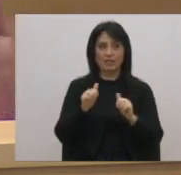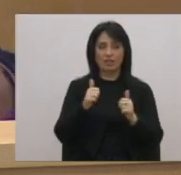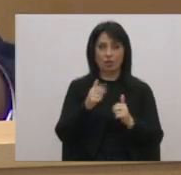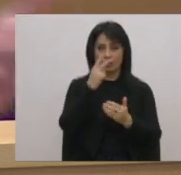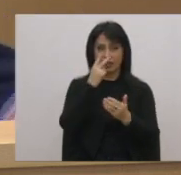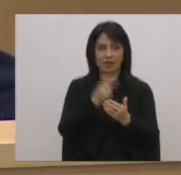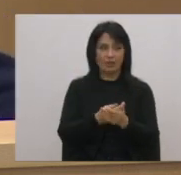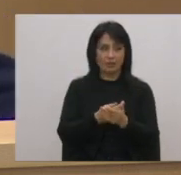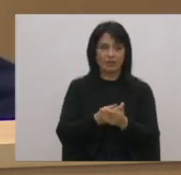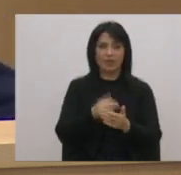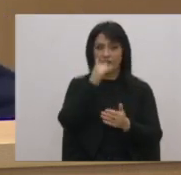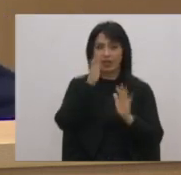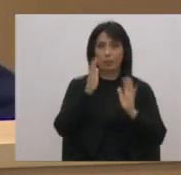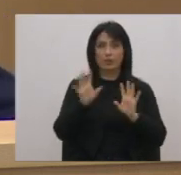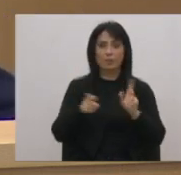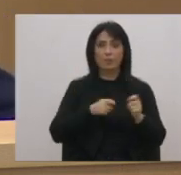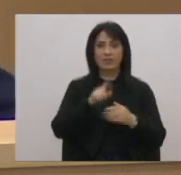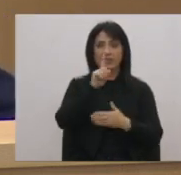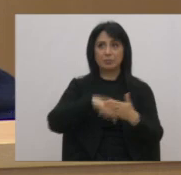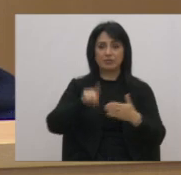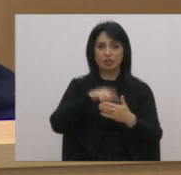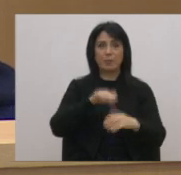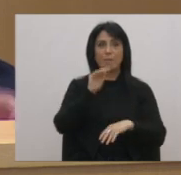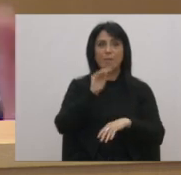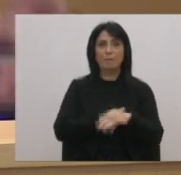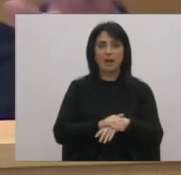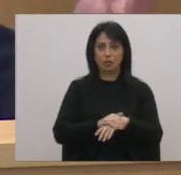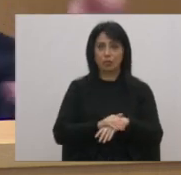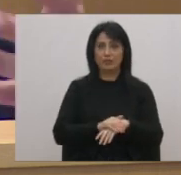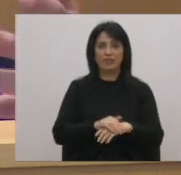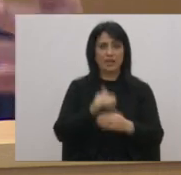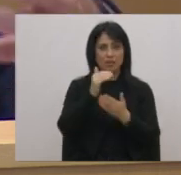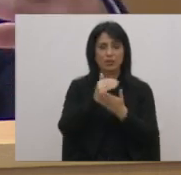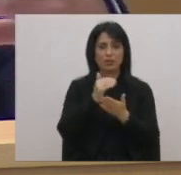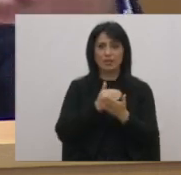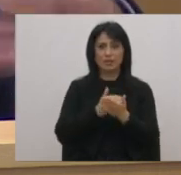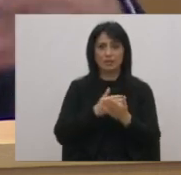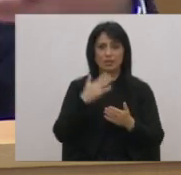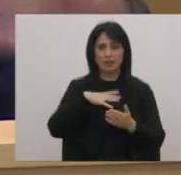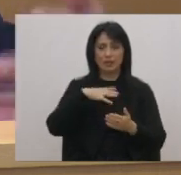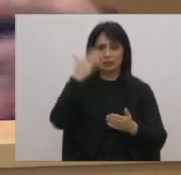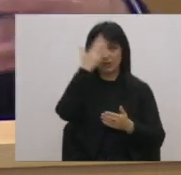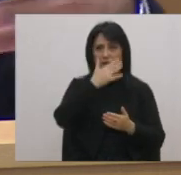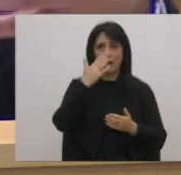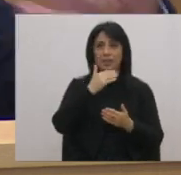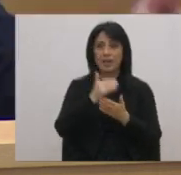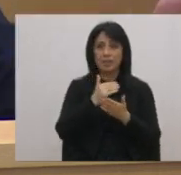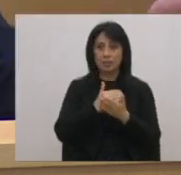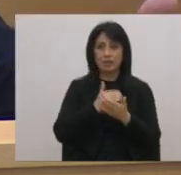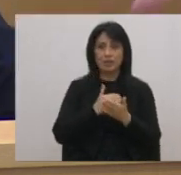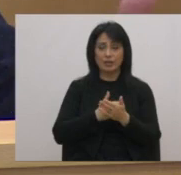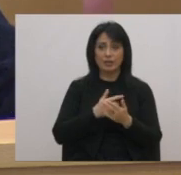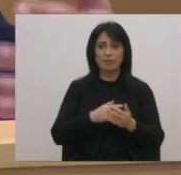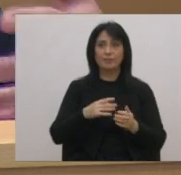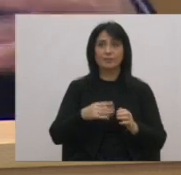გავხედავთ, ვერ მოხდება პრეზიდენტის იმპიჩმენტი და ფაქტობრივად ქართველი ხალხი უნდა შეეგუოს თქვენს მიერ თავსმოხვეულ